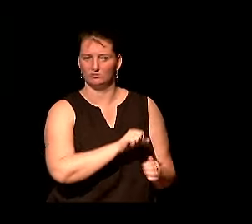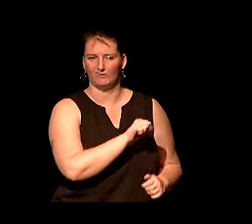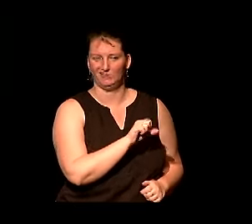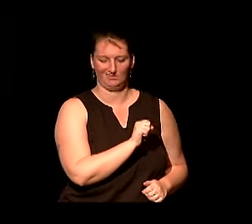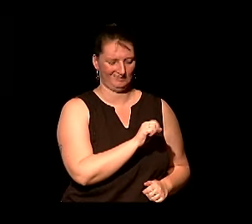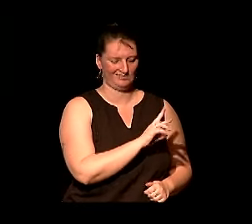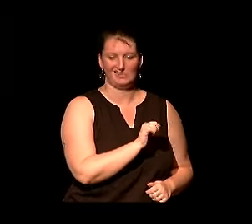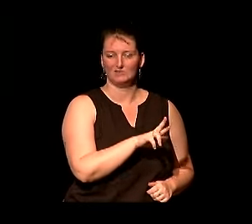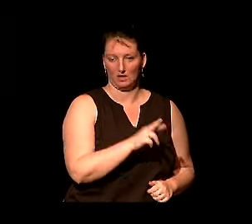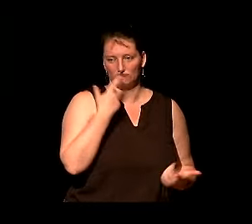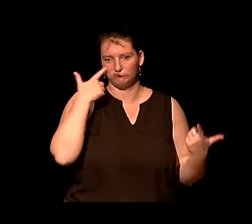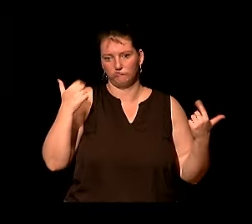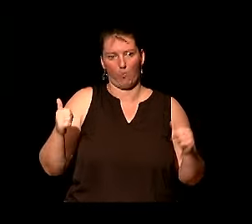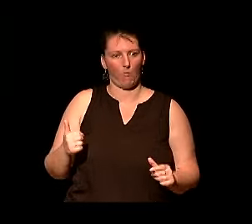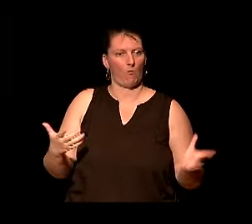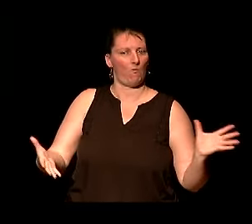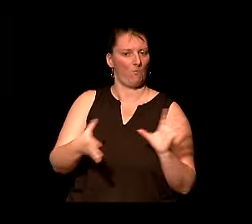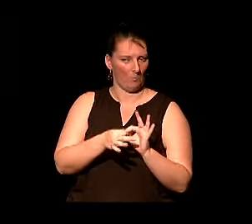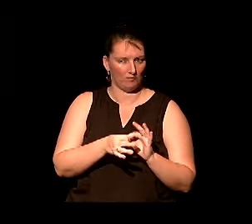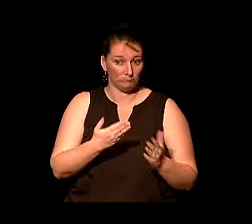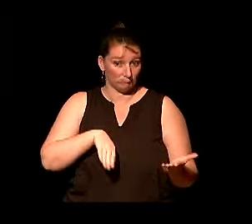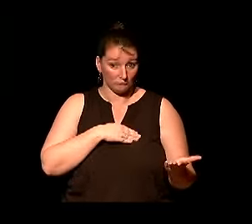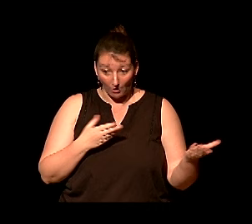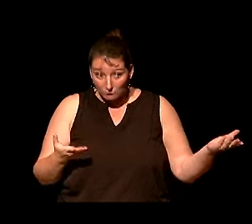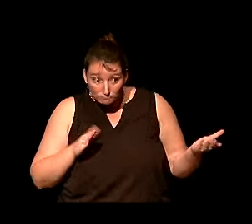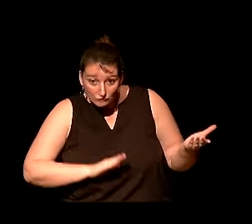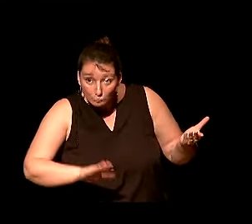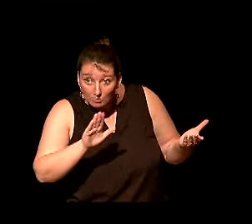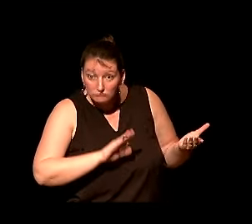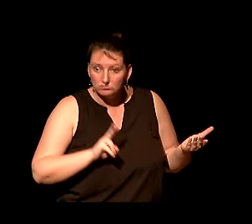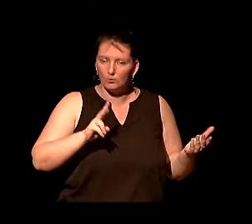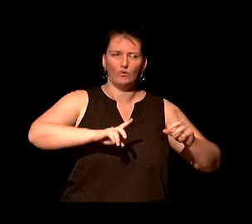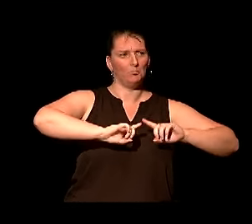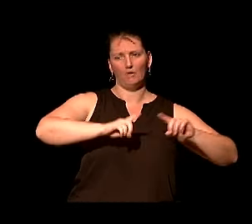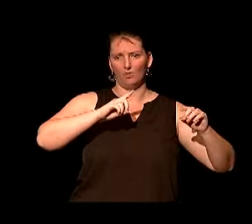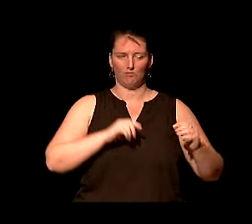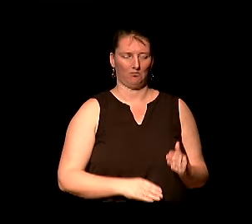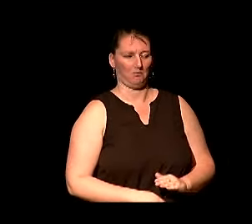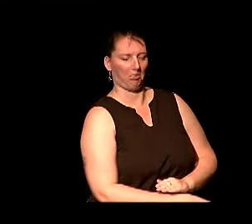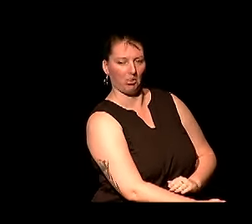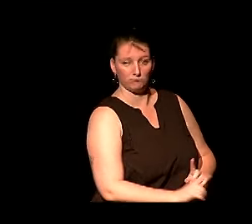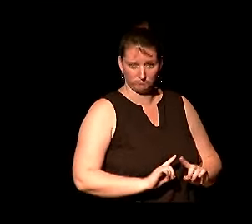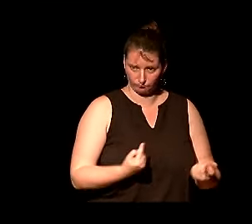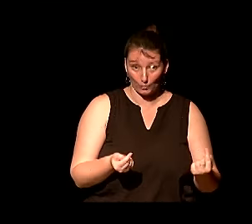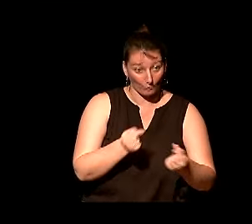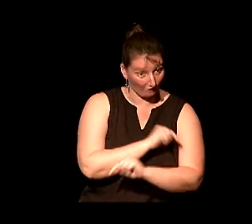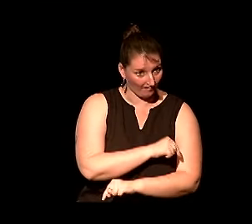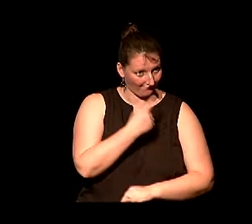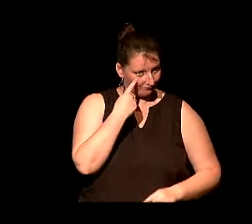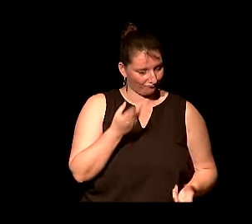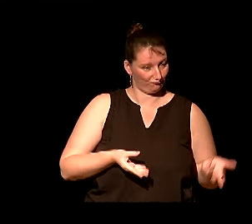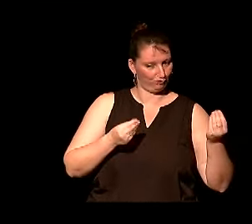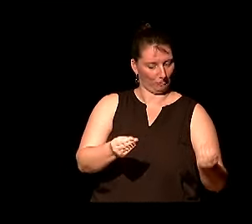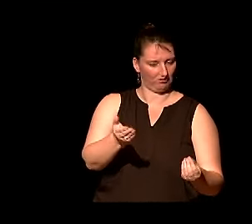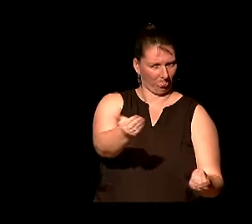exemple, est fait de façon populaire, pas du tout secrète ou cachée. Au contraire, c'est presque un argument de vente, disons,